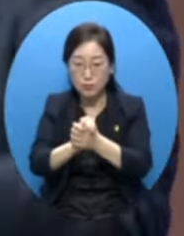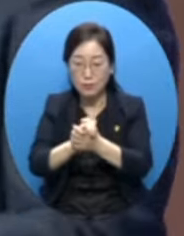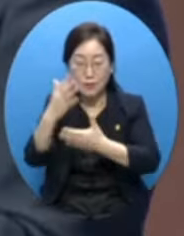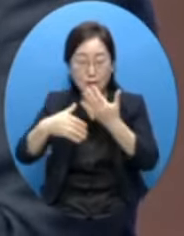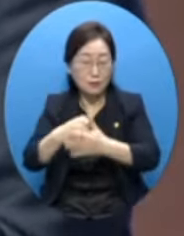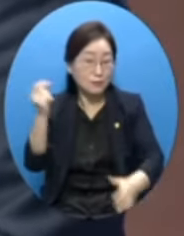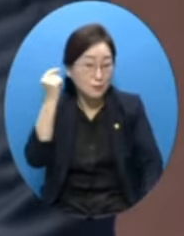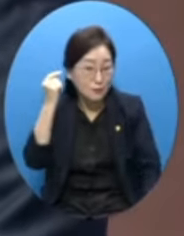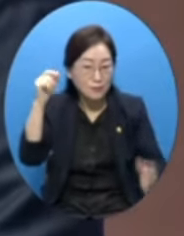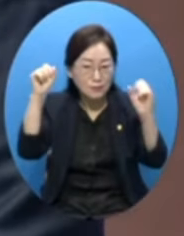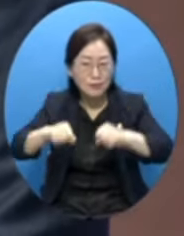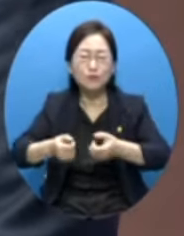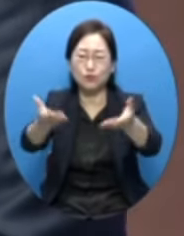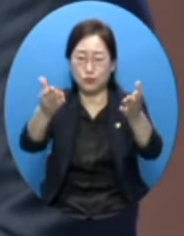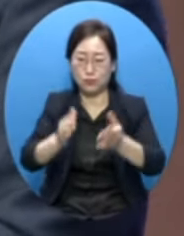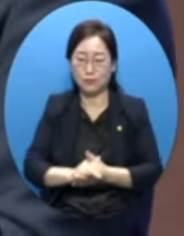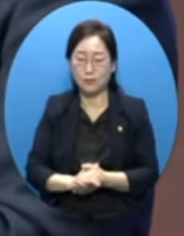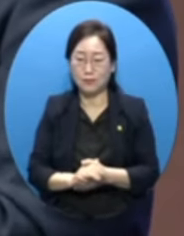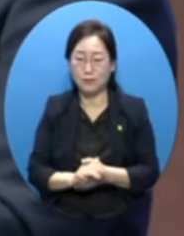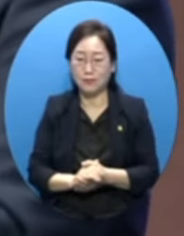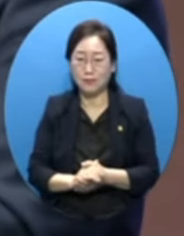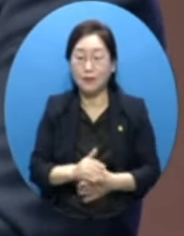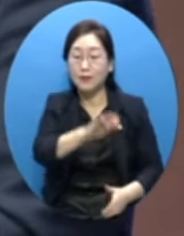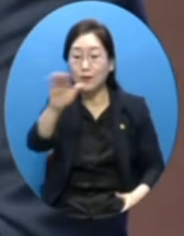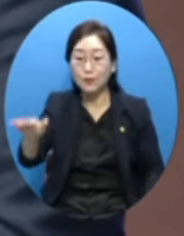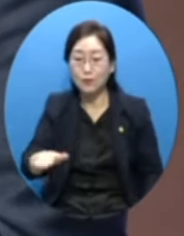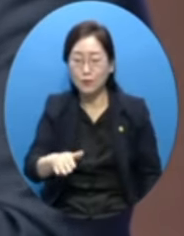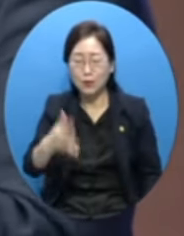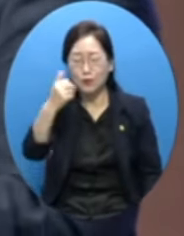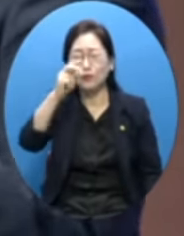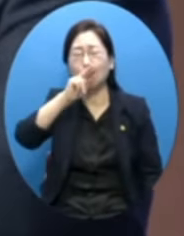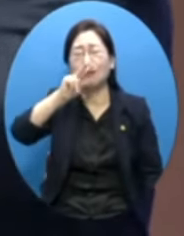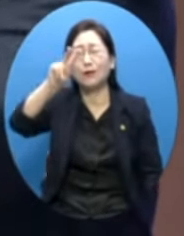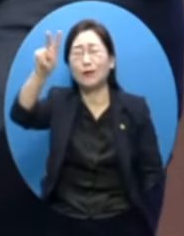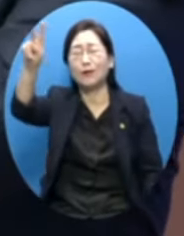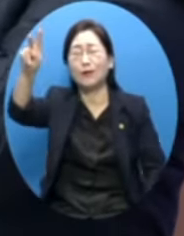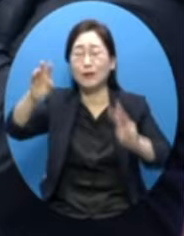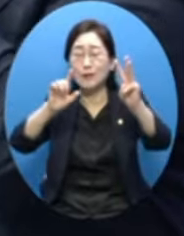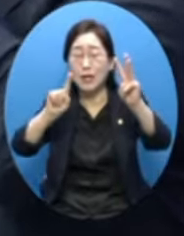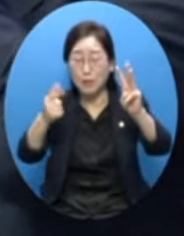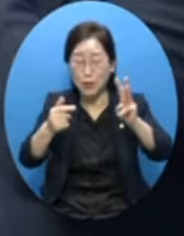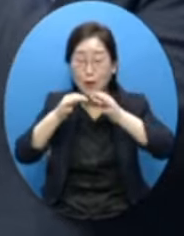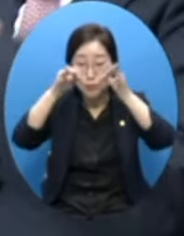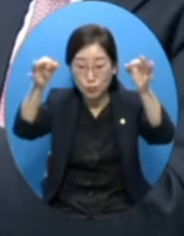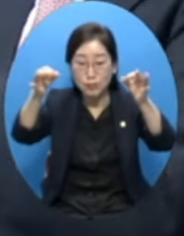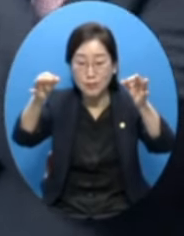들으시고 응답하시는 것입니다. 우리의 주여 삼창이 우리의